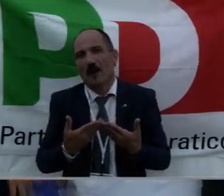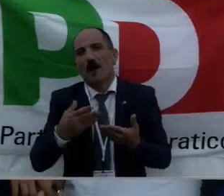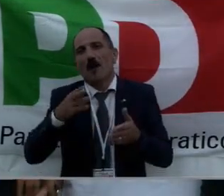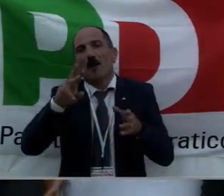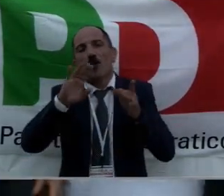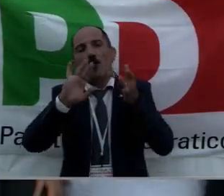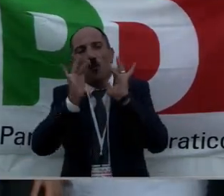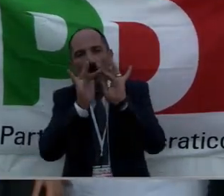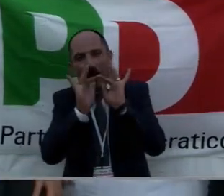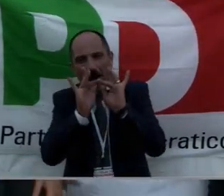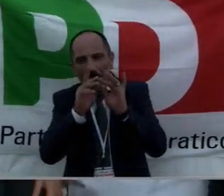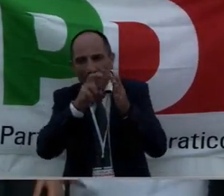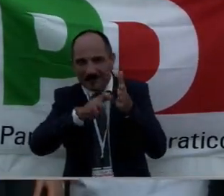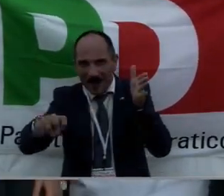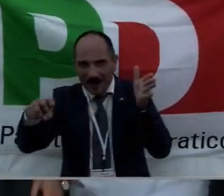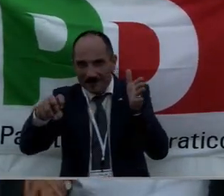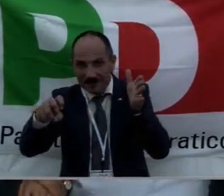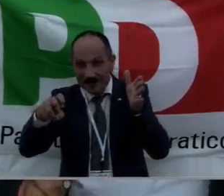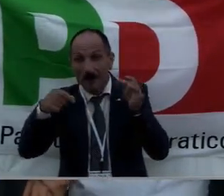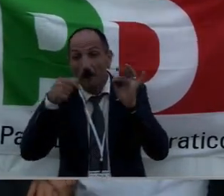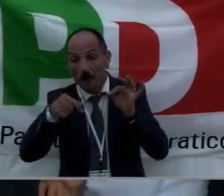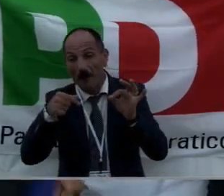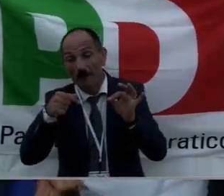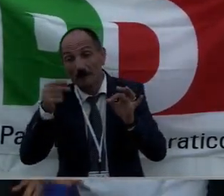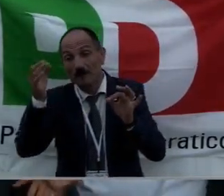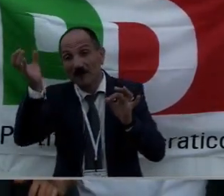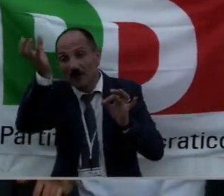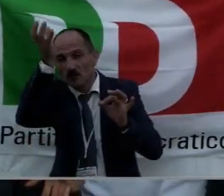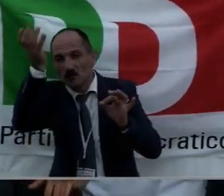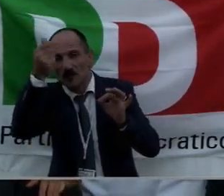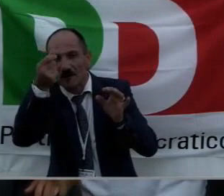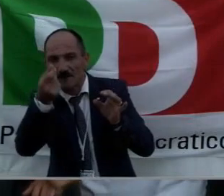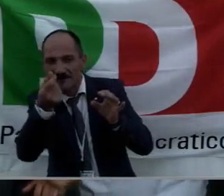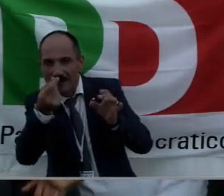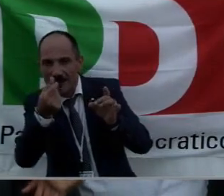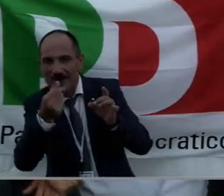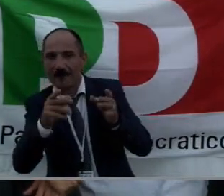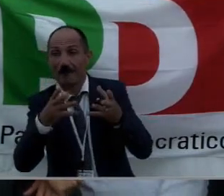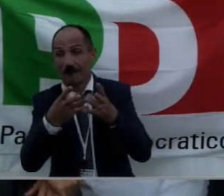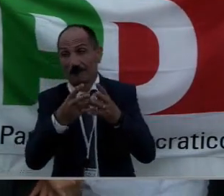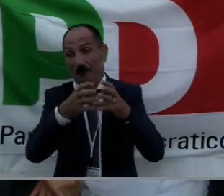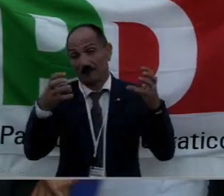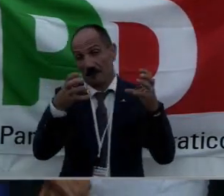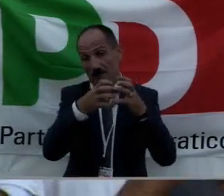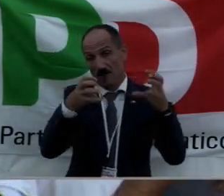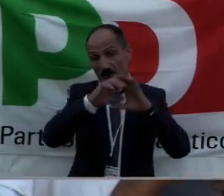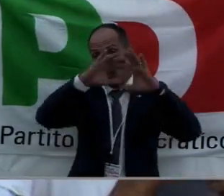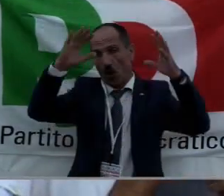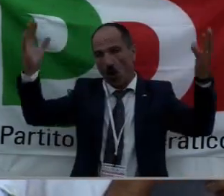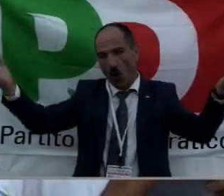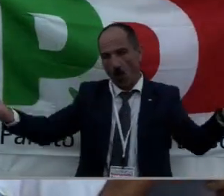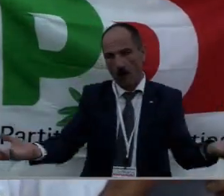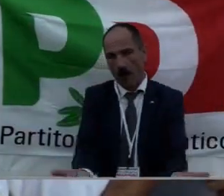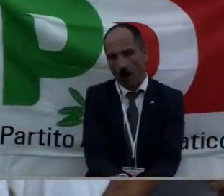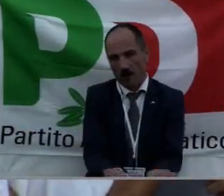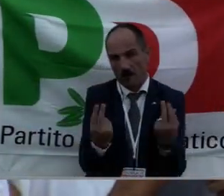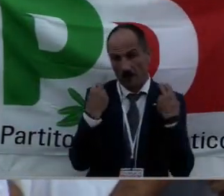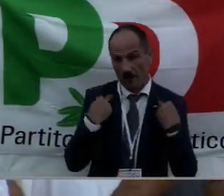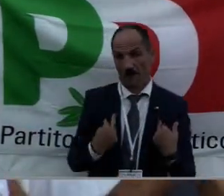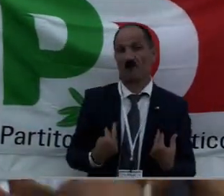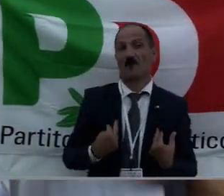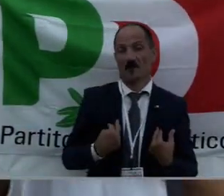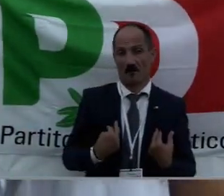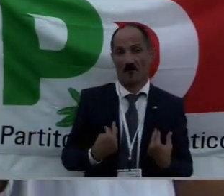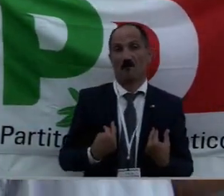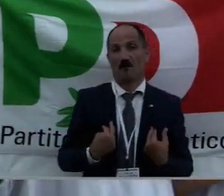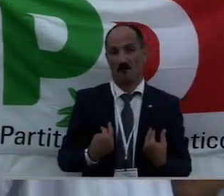tax per far pagare l'elusione fiscale di tante grandi aziende globali che vivono